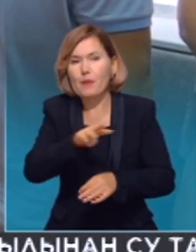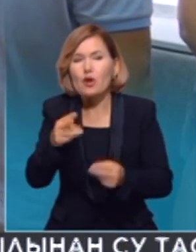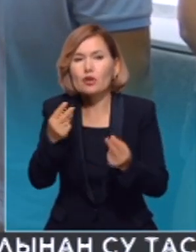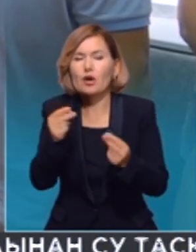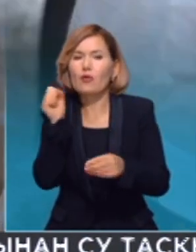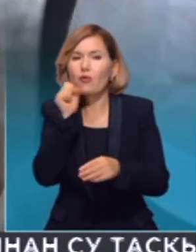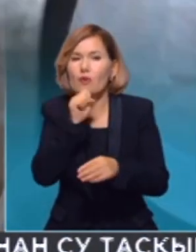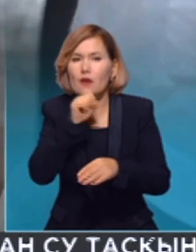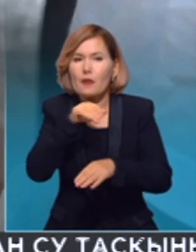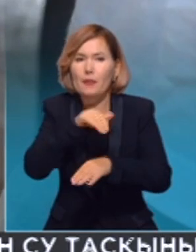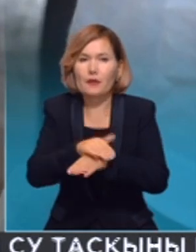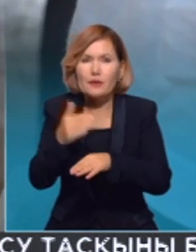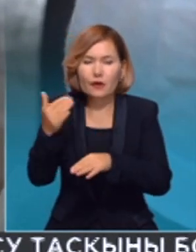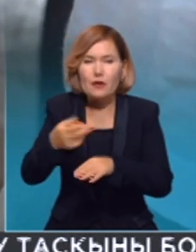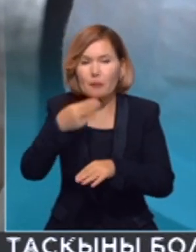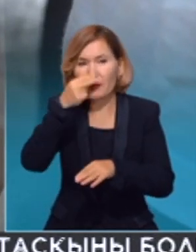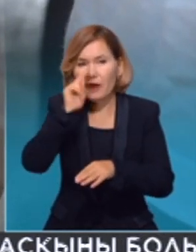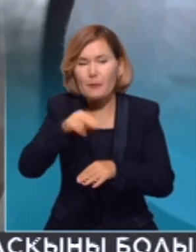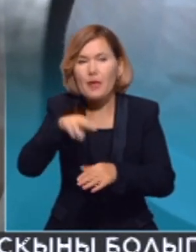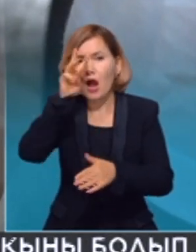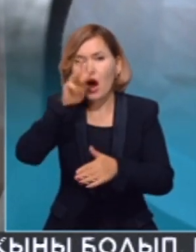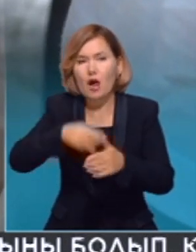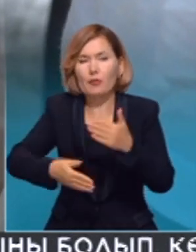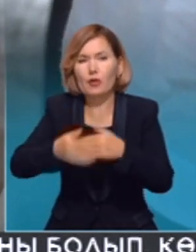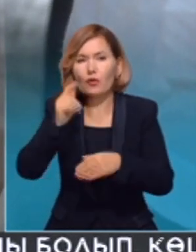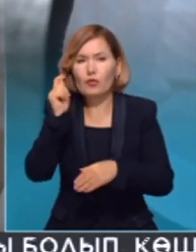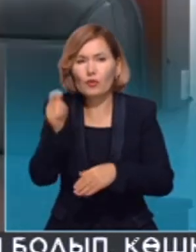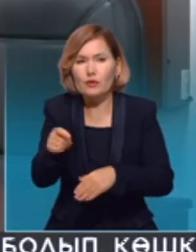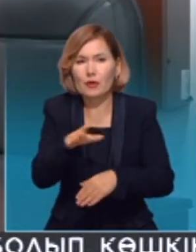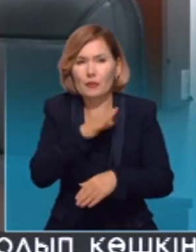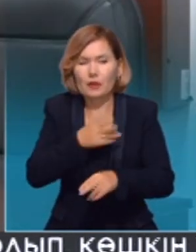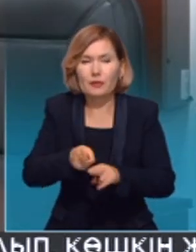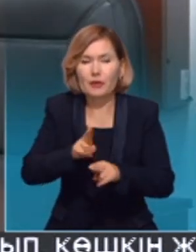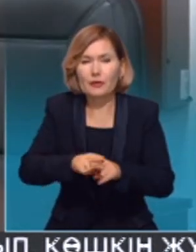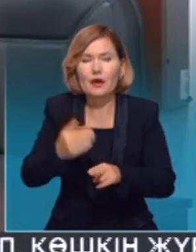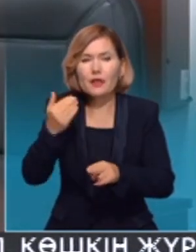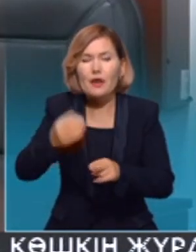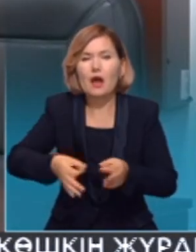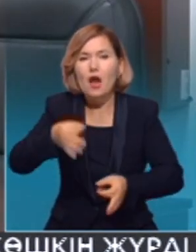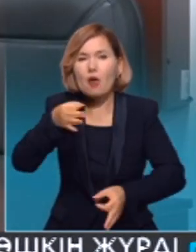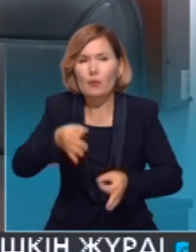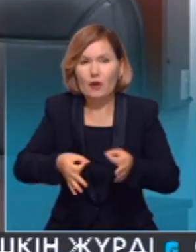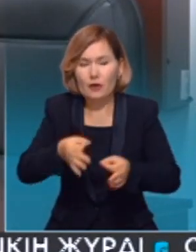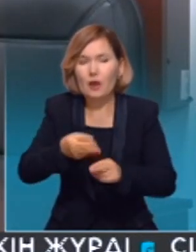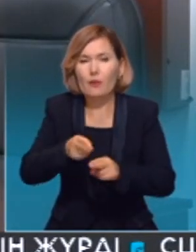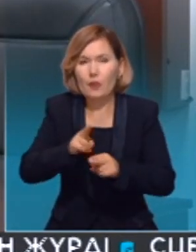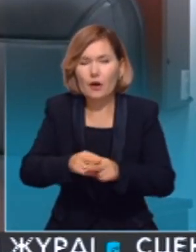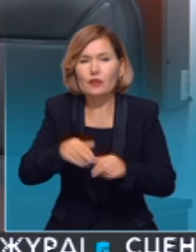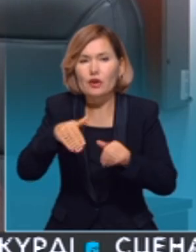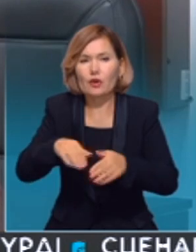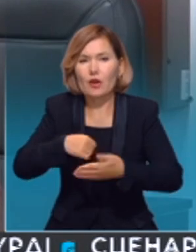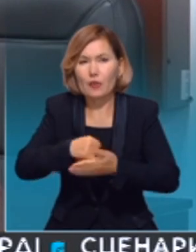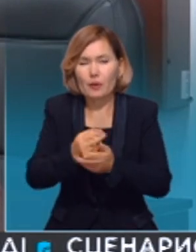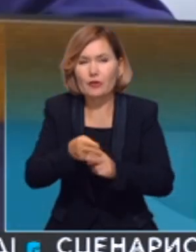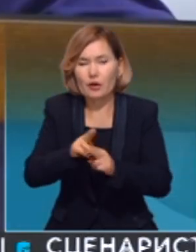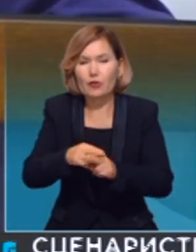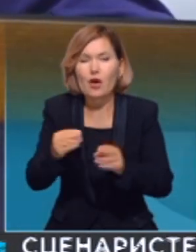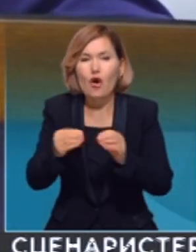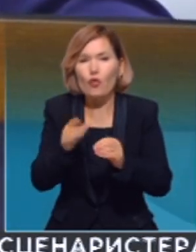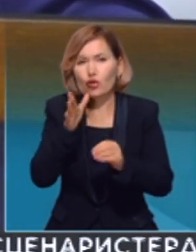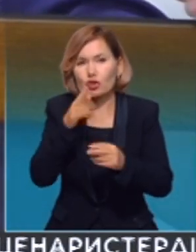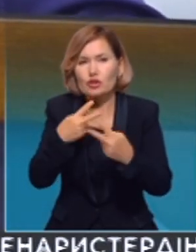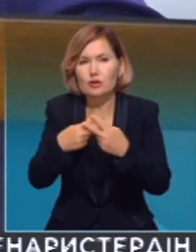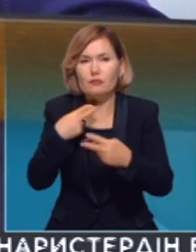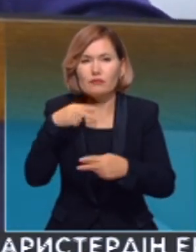миллиондаған қаржысын тиімсіз пайдаланды деп айыптап, айыппұл төлеттірген болатын. Қылмыстық істі айыпталушылардың өтініші бойынша алқа билер